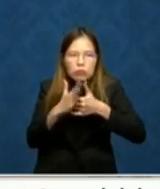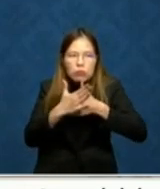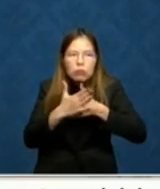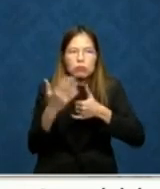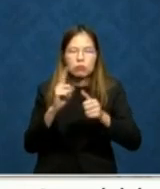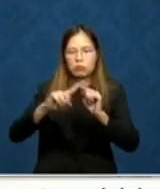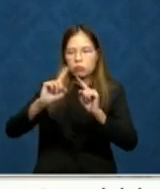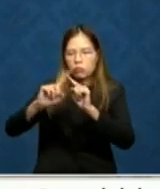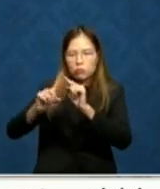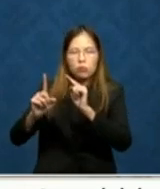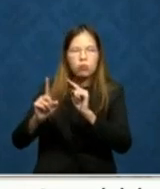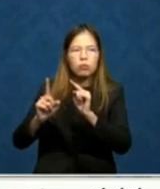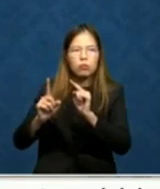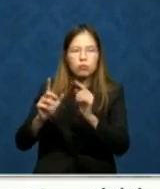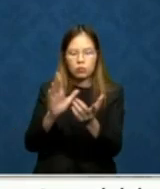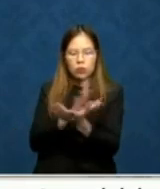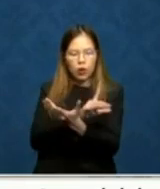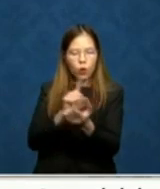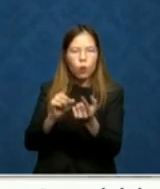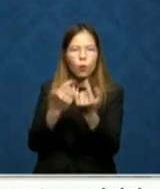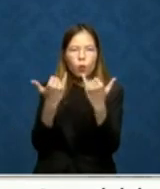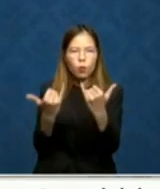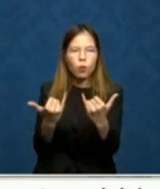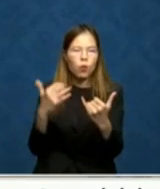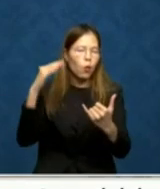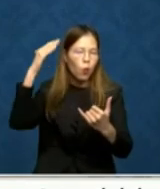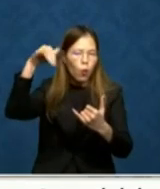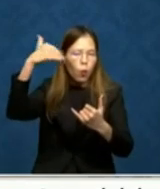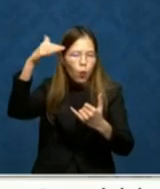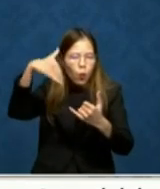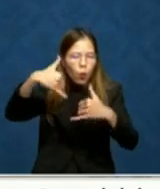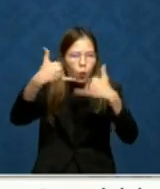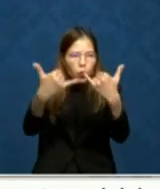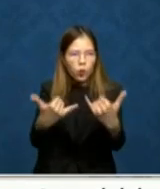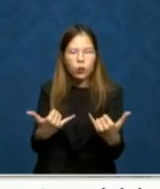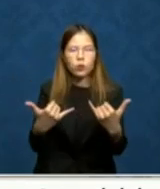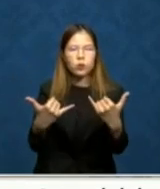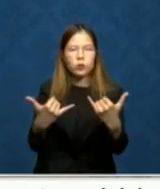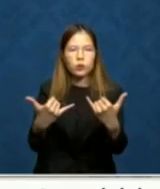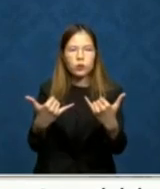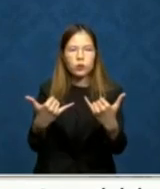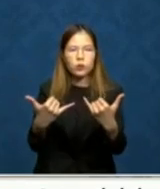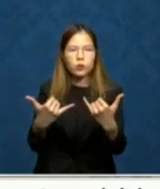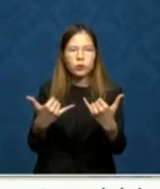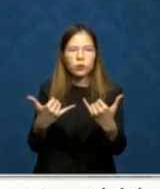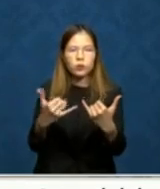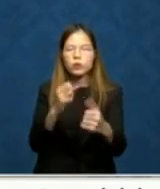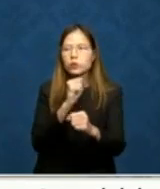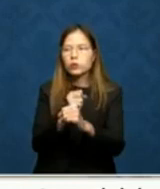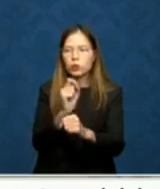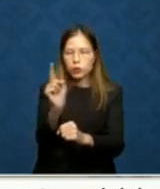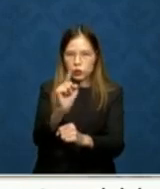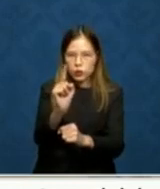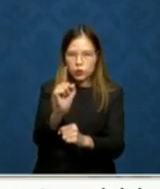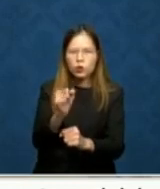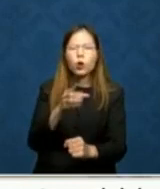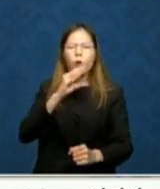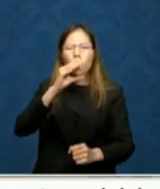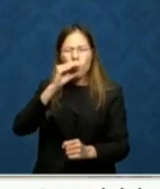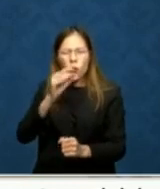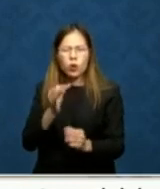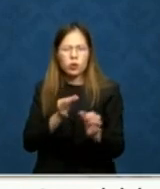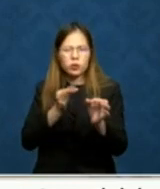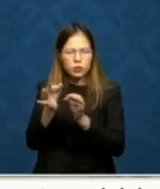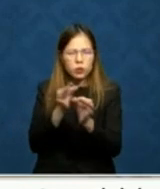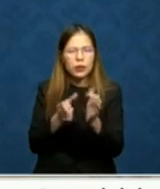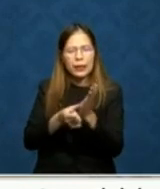าการคุกคามทางเพศในสังคมไทยนะคะมีมาต่อเนื่องยาวนานและนี่คือที่มาที่ทำให้เราต้องมาพูดกันเรื่องของ